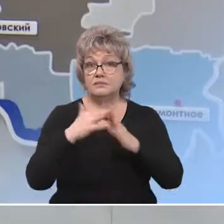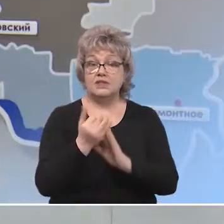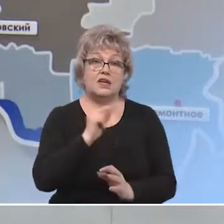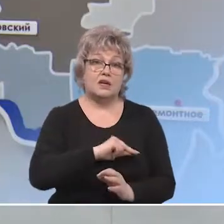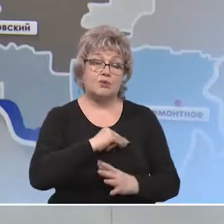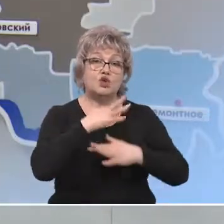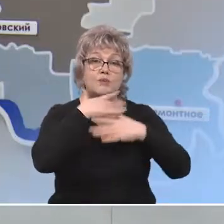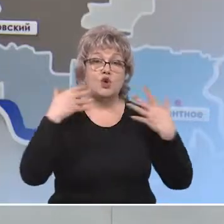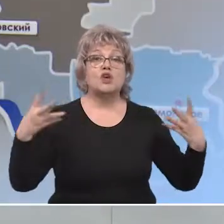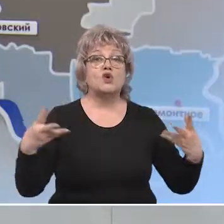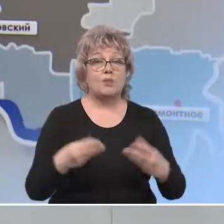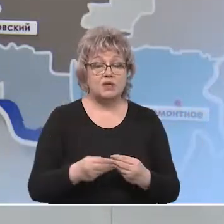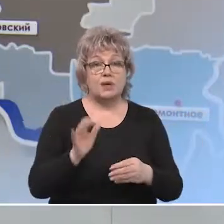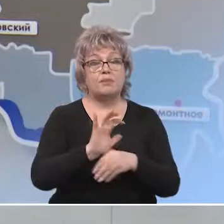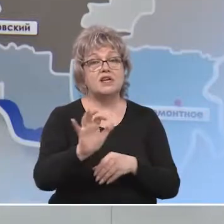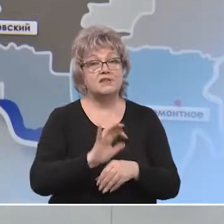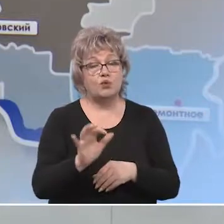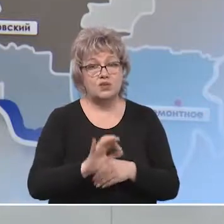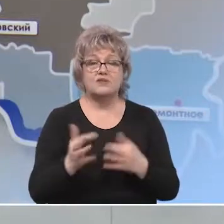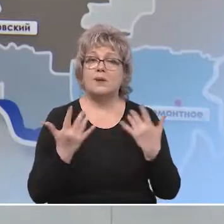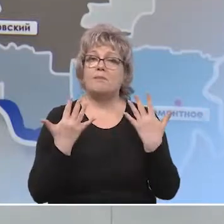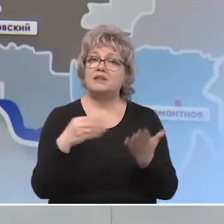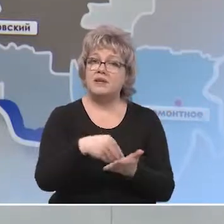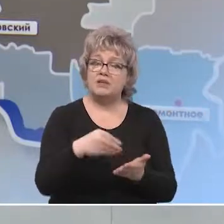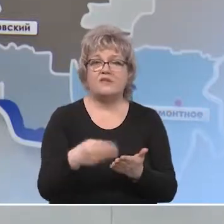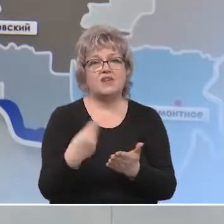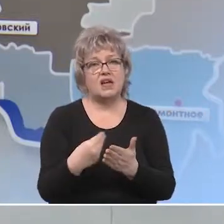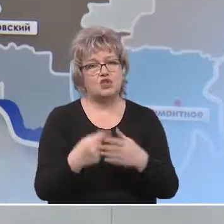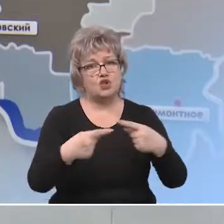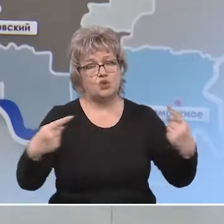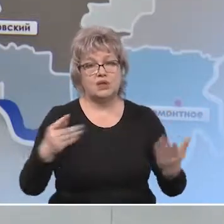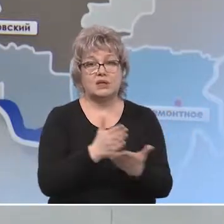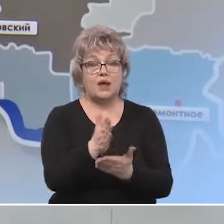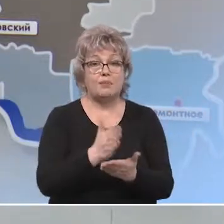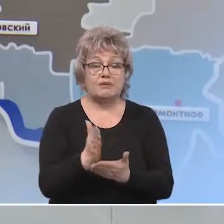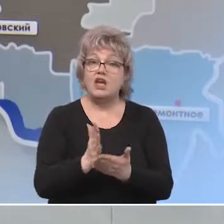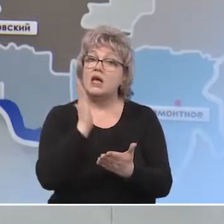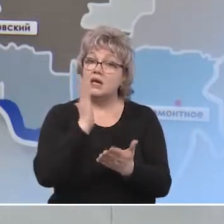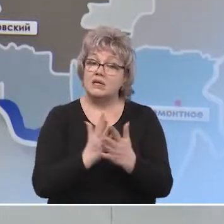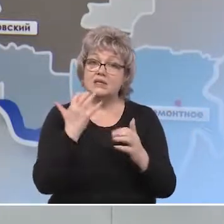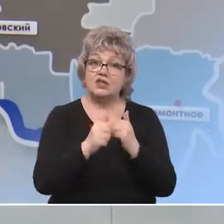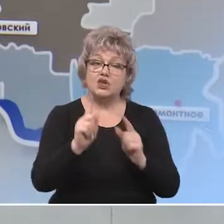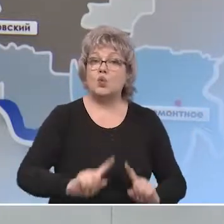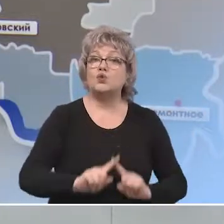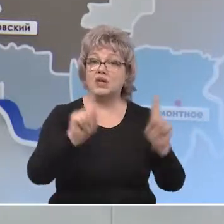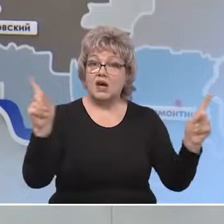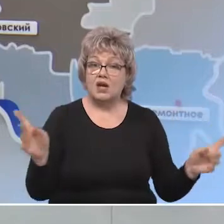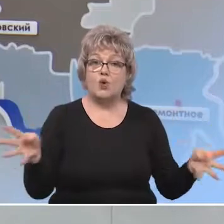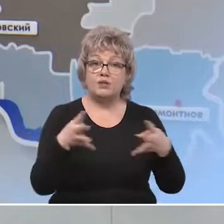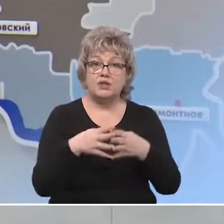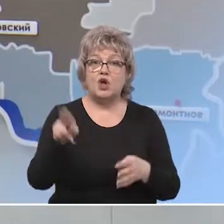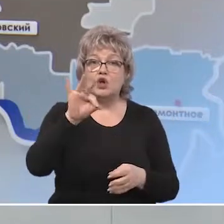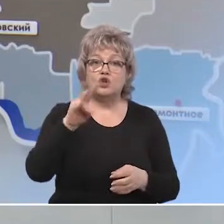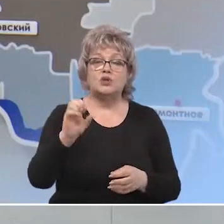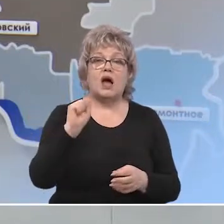На селе работают многие кооперативы – производственные, потребительские, финансовые и других направлений. И есть среди них уникальное